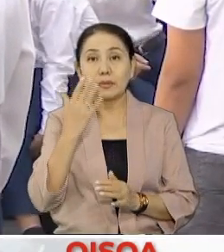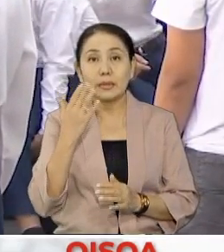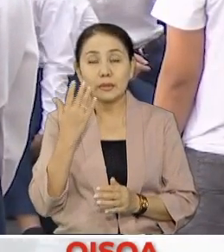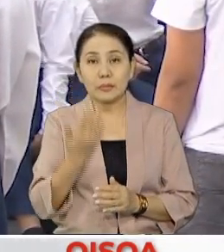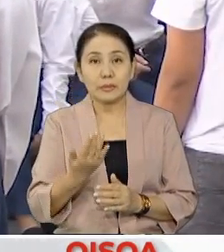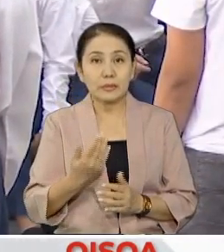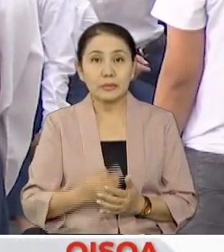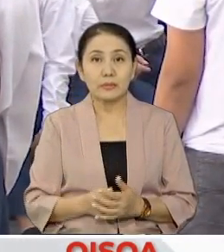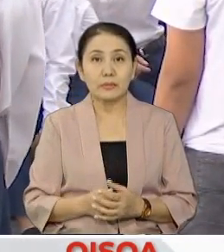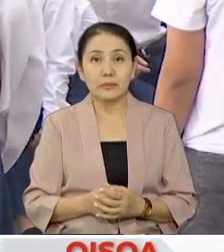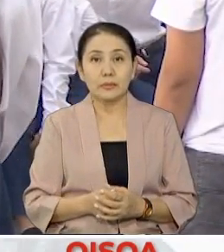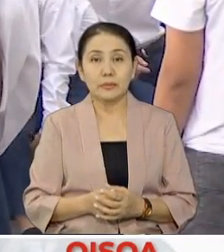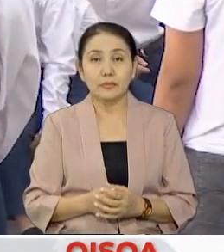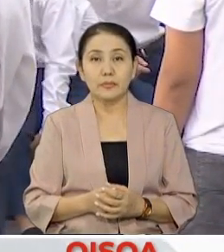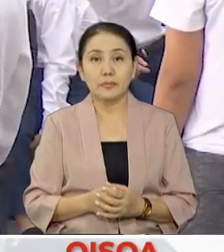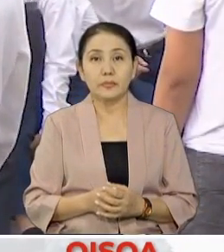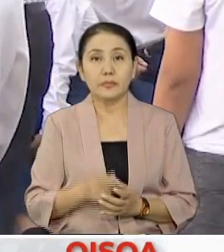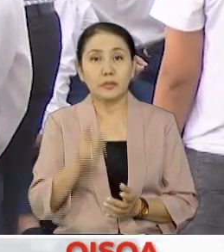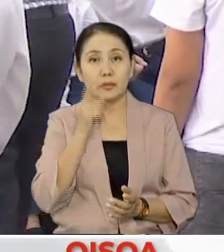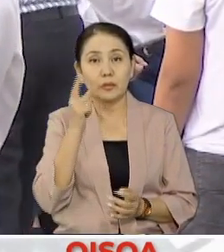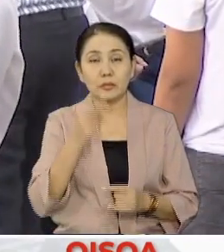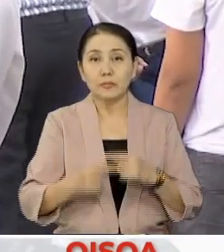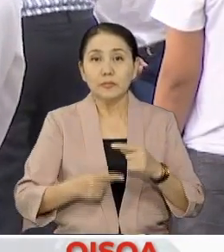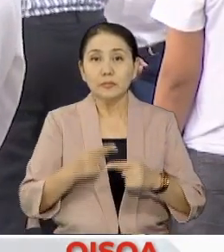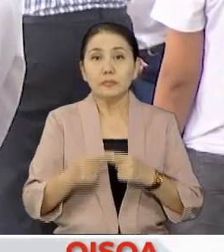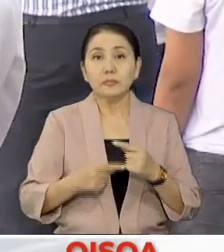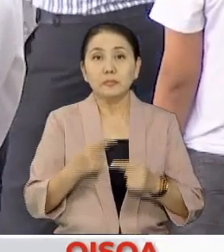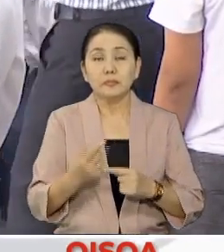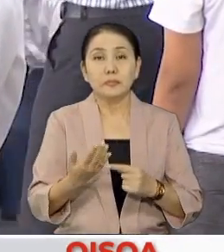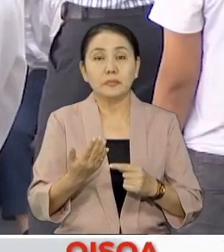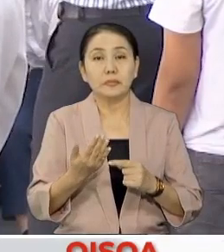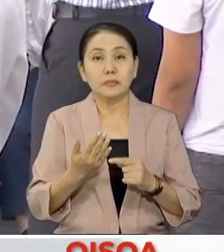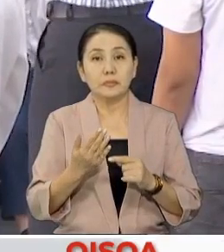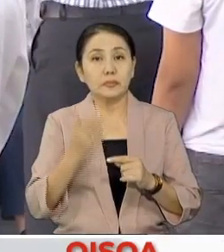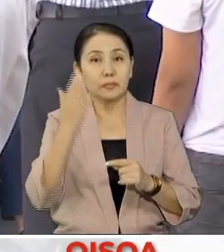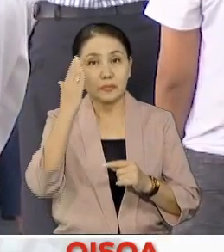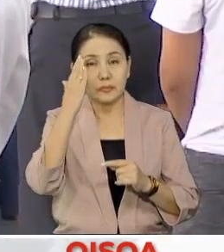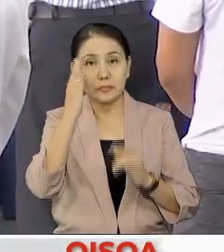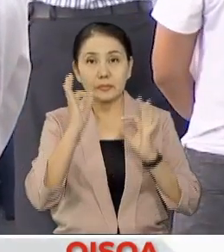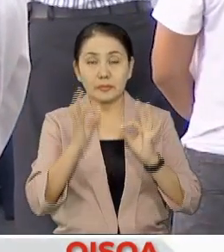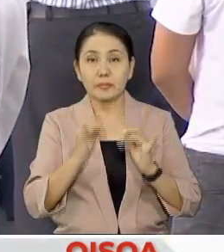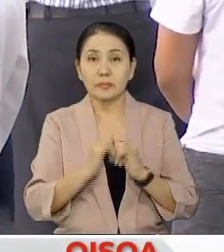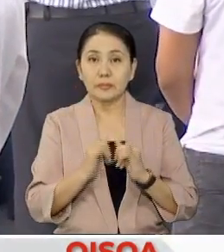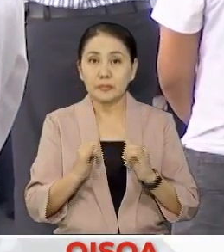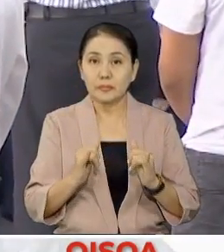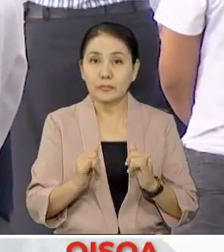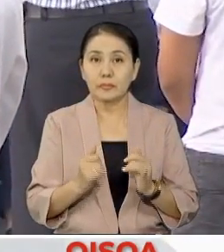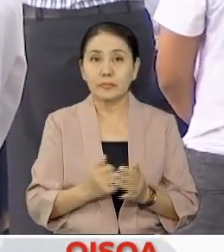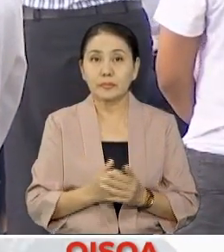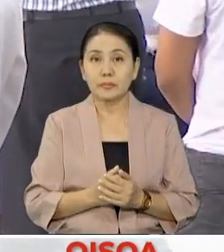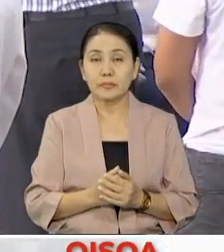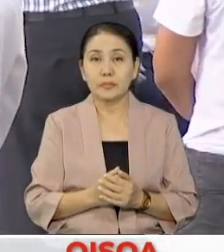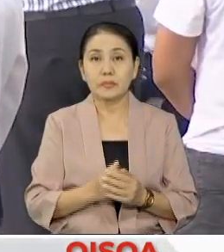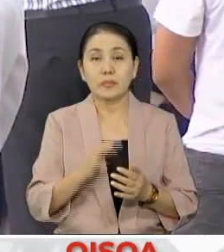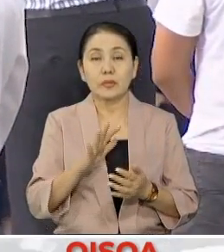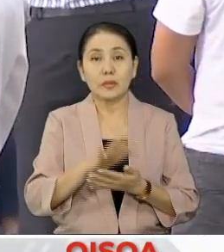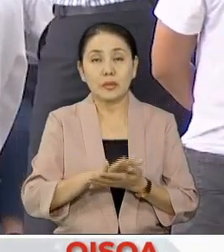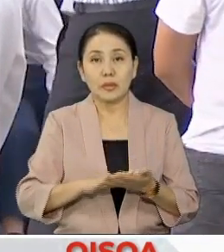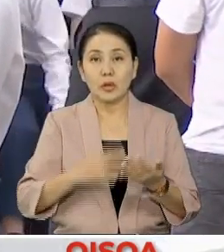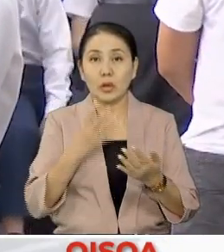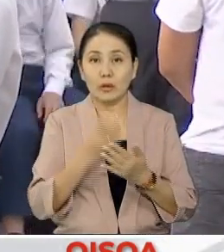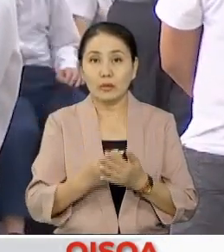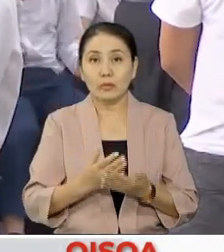bu o'sha yosh avlodda kiber gigiyena shakllantirish va keyinchalik o'zining